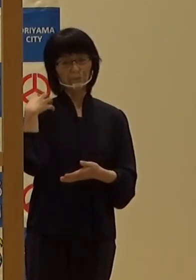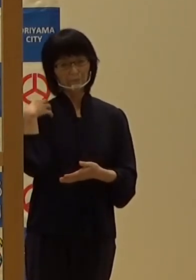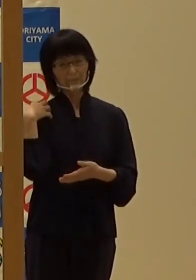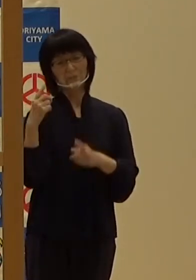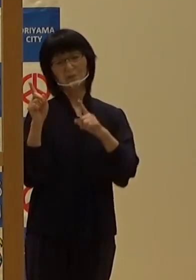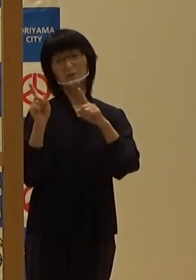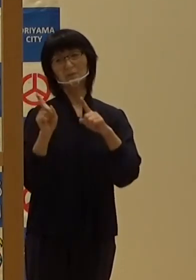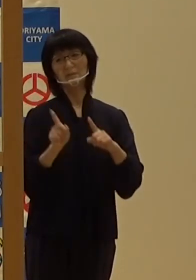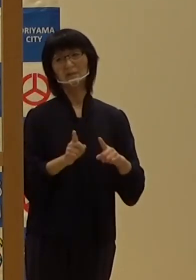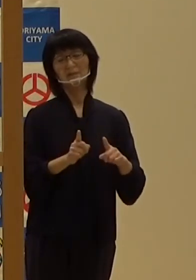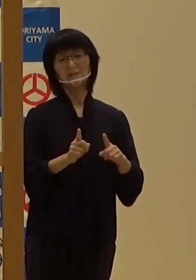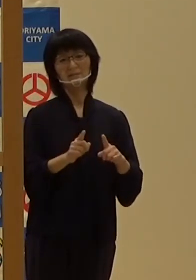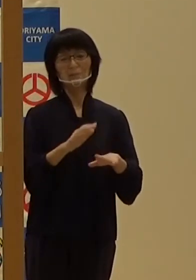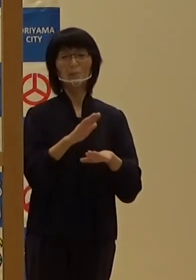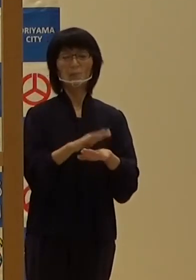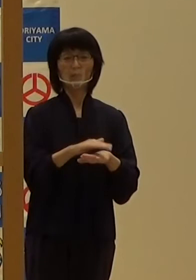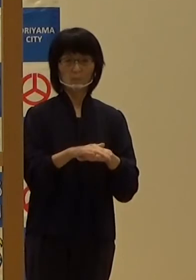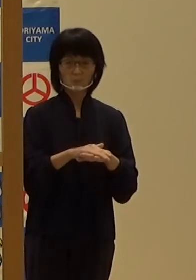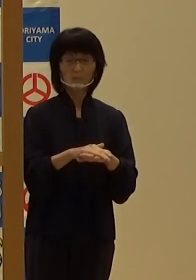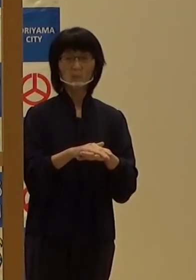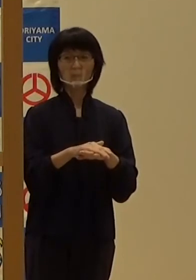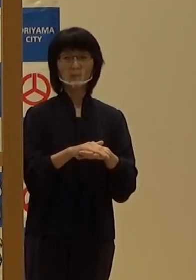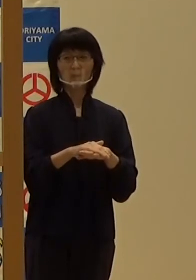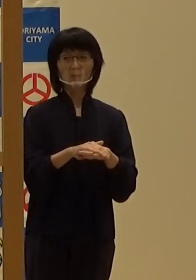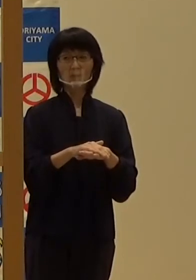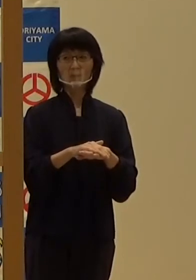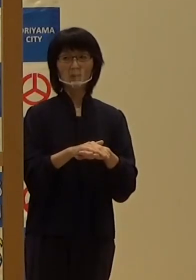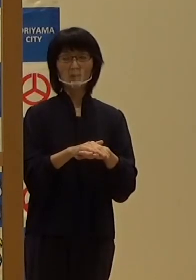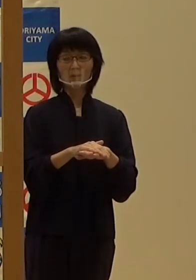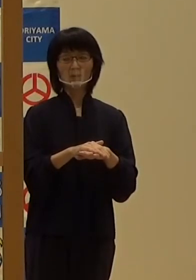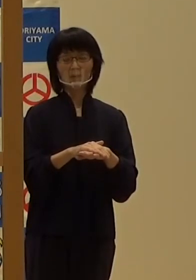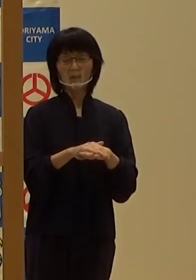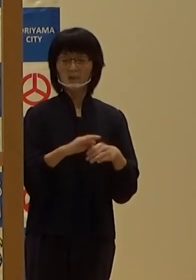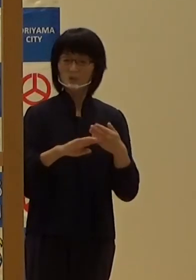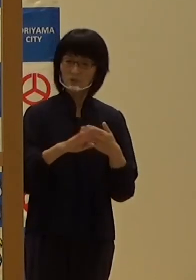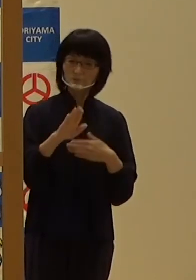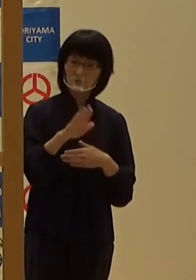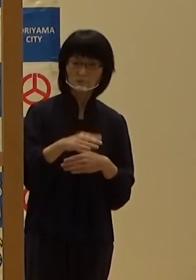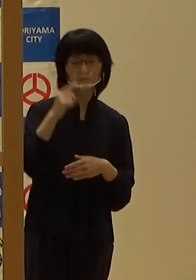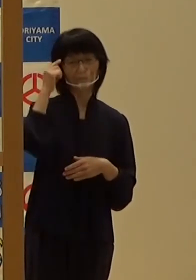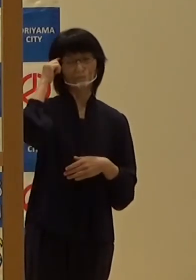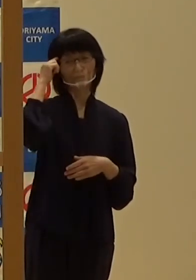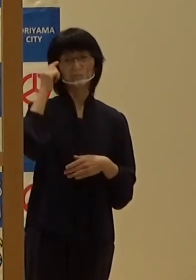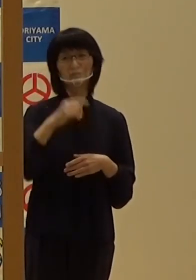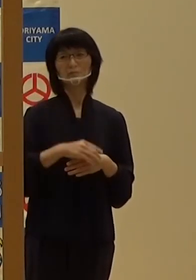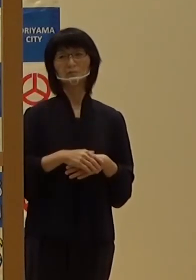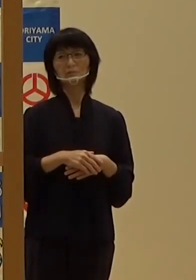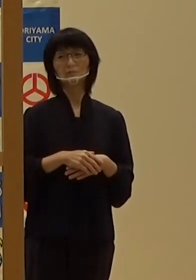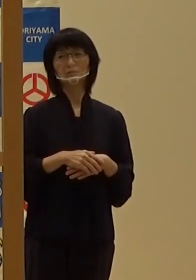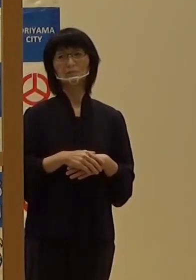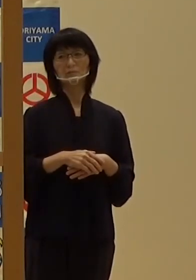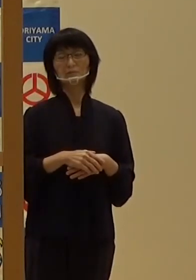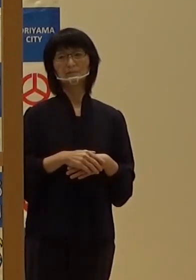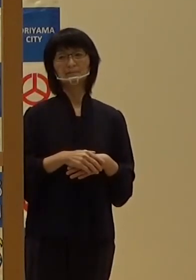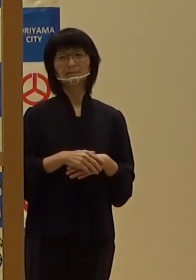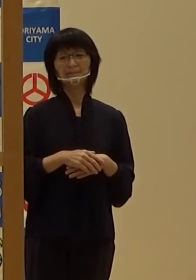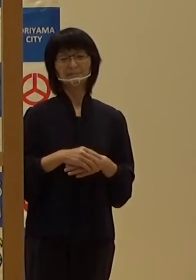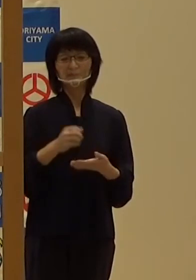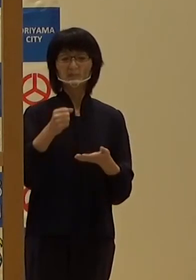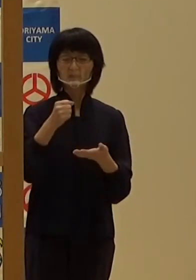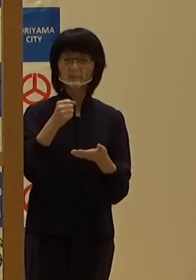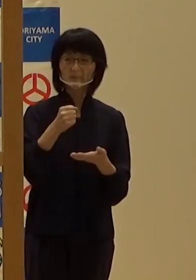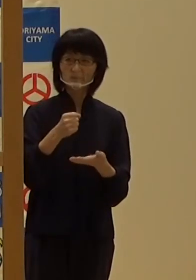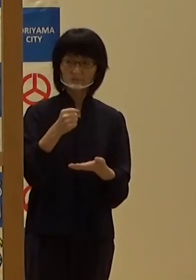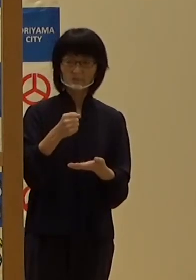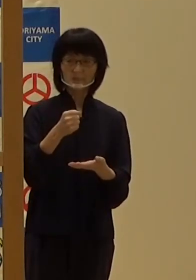のための策というか、あるかと思うんですけれども、他のもうちょっと財政上 の, そのメ